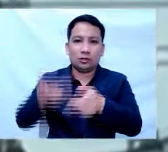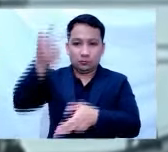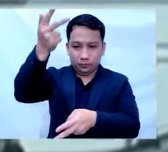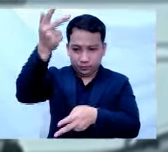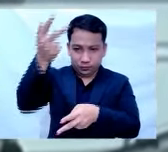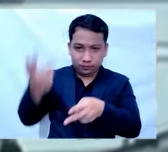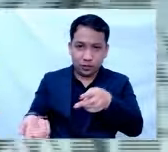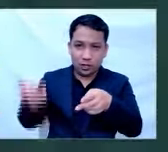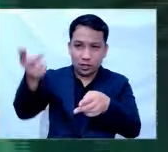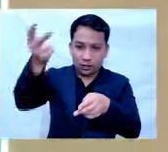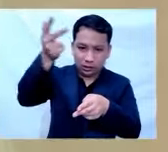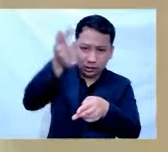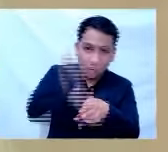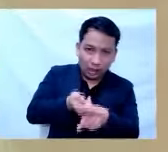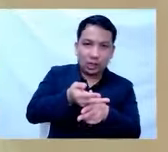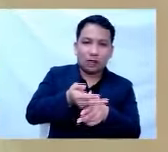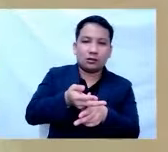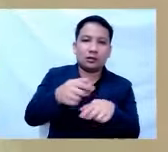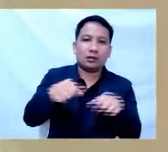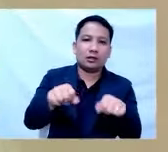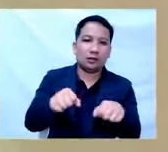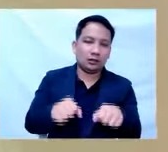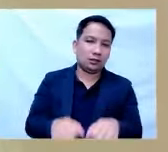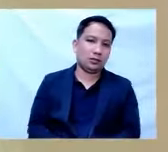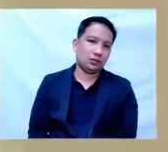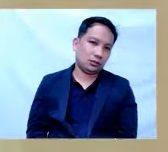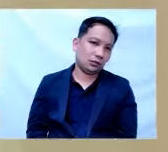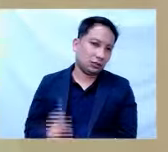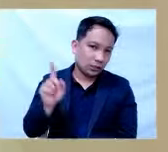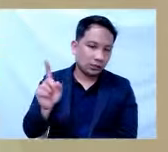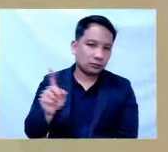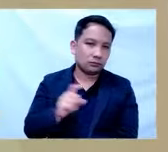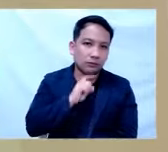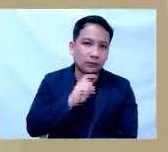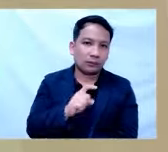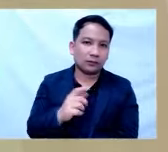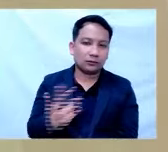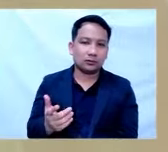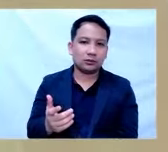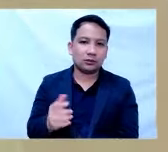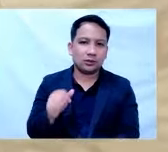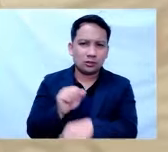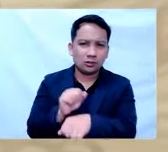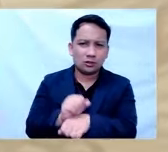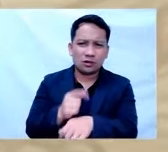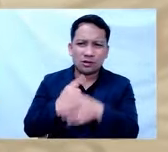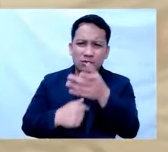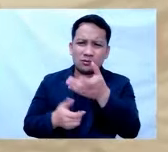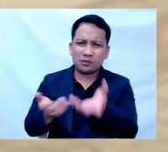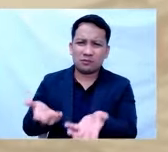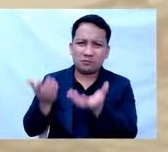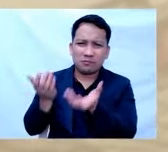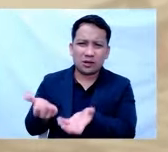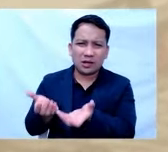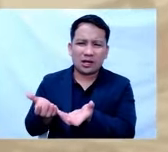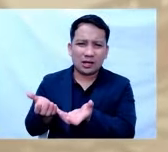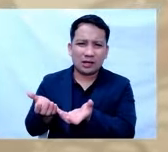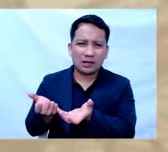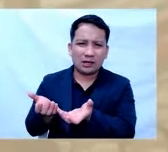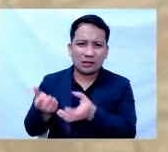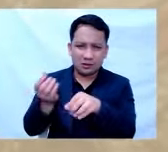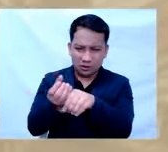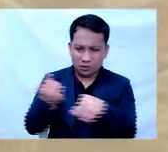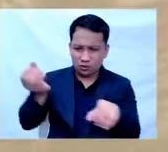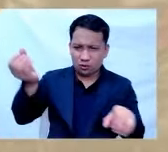hanggang sa tumama sa rider. Doon sa itaas ng building, ang mga trabante doon, mayroon silang binubuhat na mga tubo, no? Ang isa doon